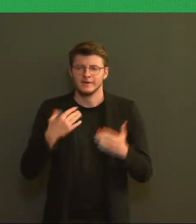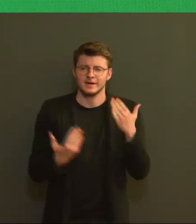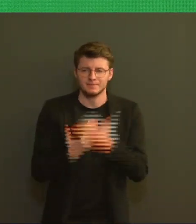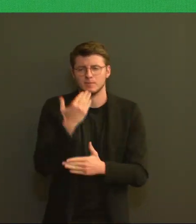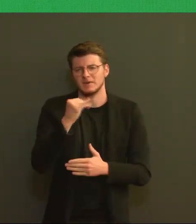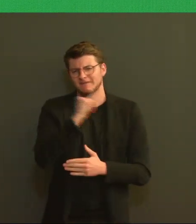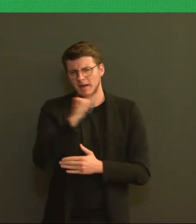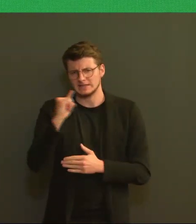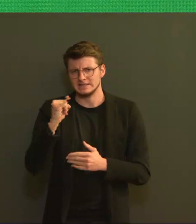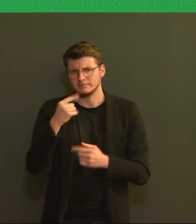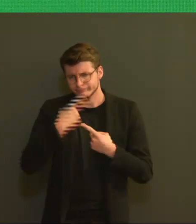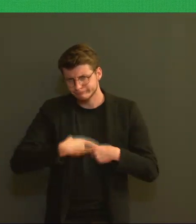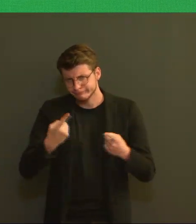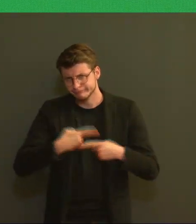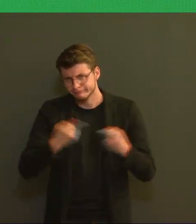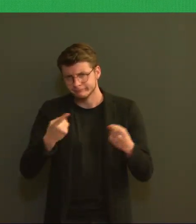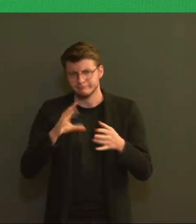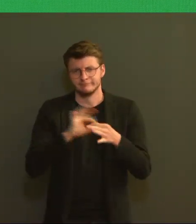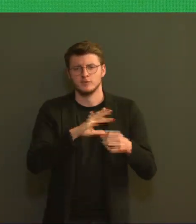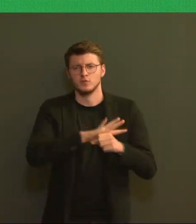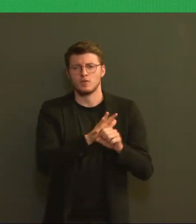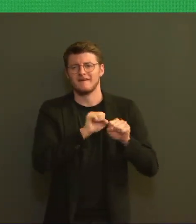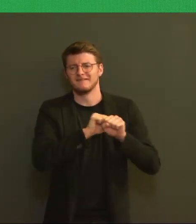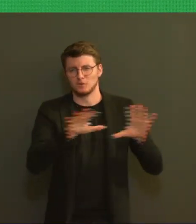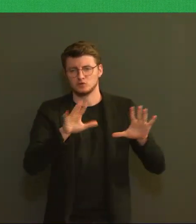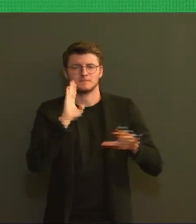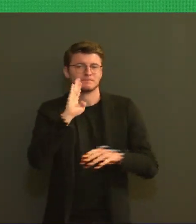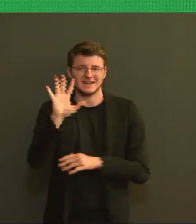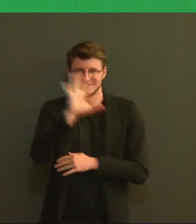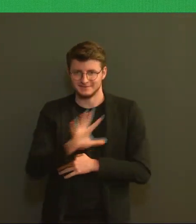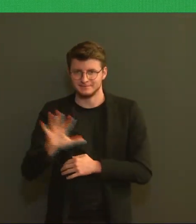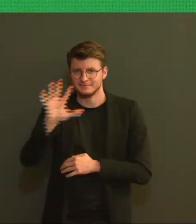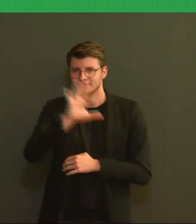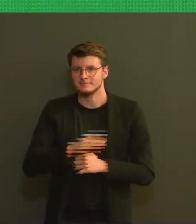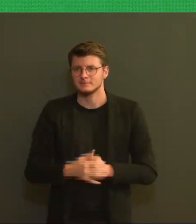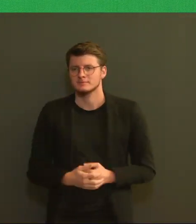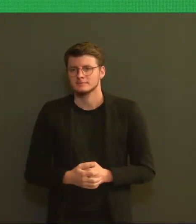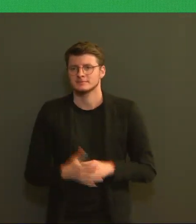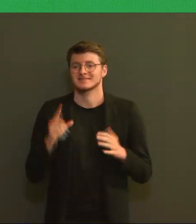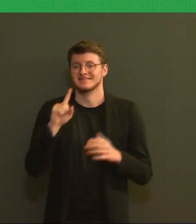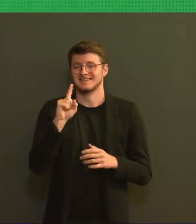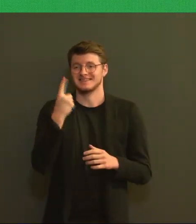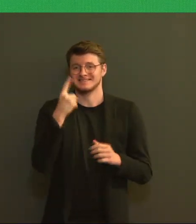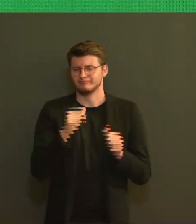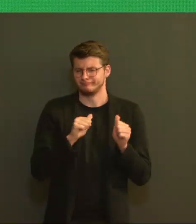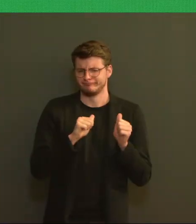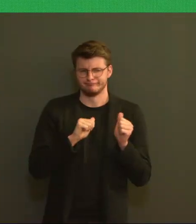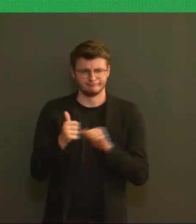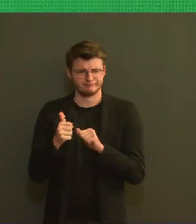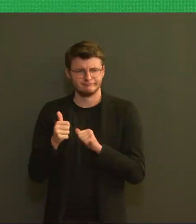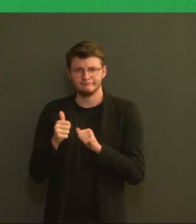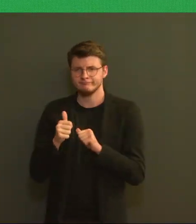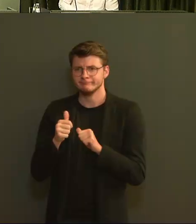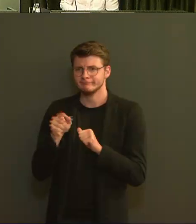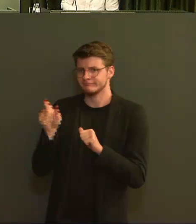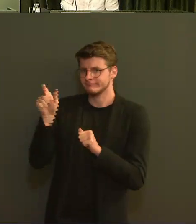van de pandemie in ons land. En daarvoor geef ik het onmiddellijk het woord aan Boudewijn Catry.